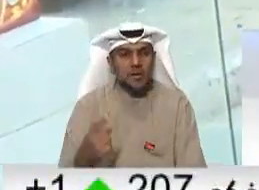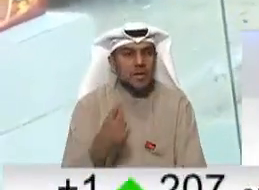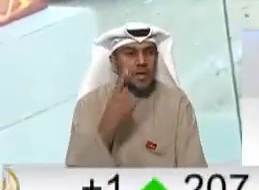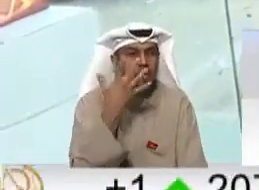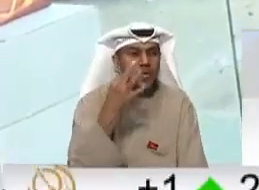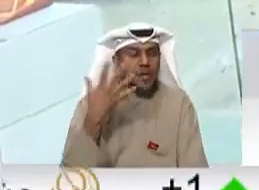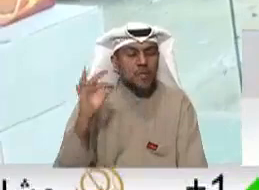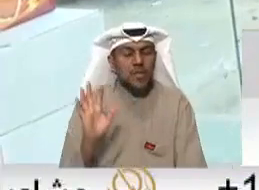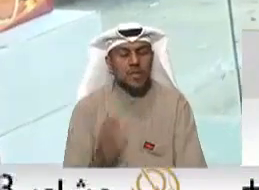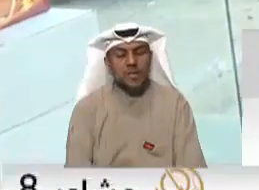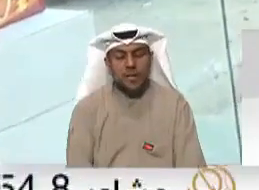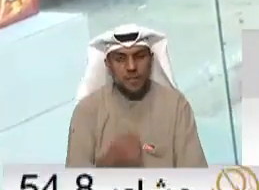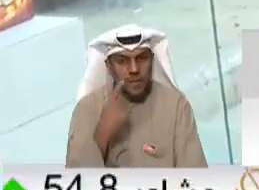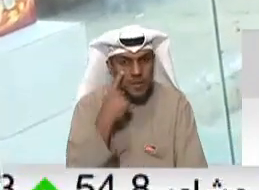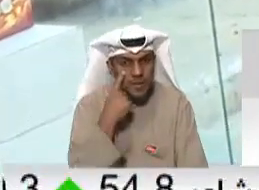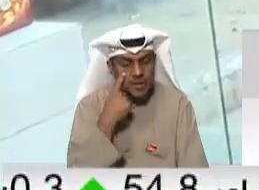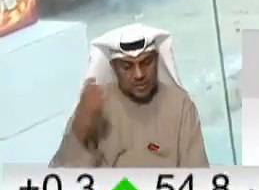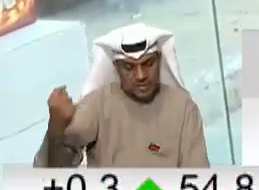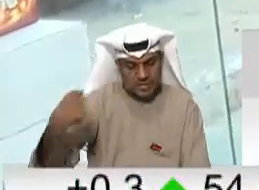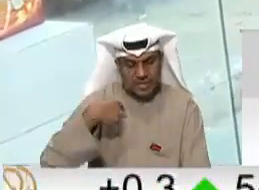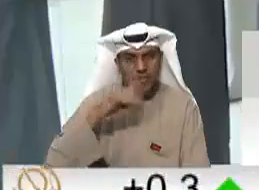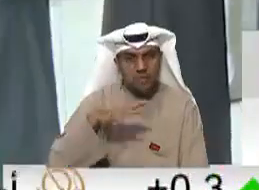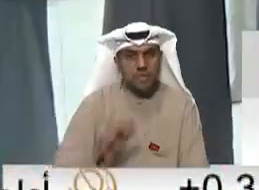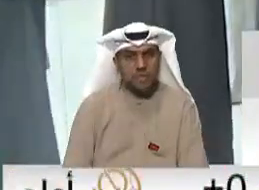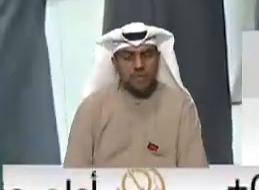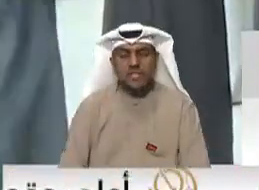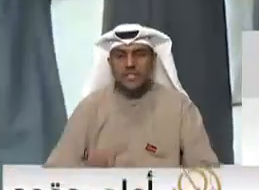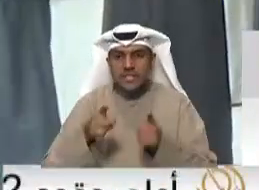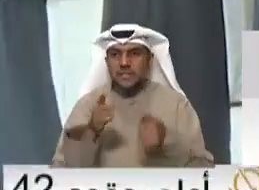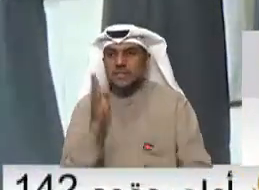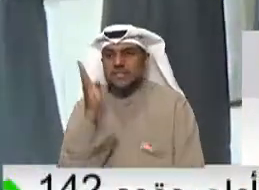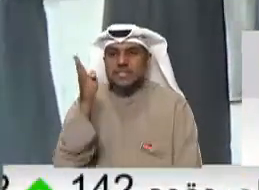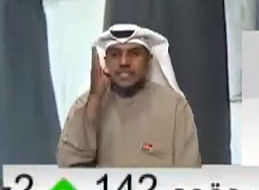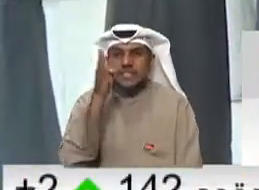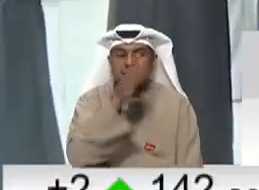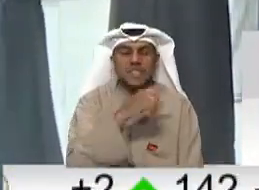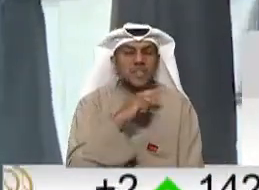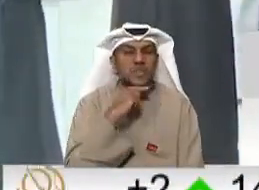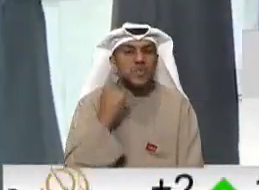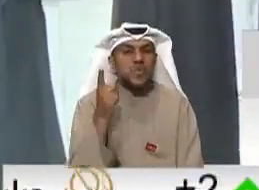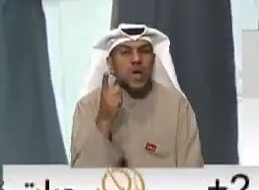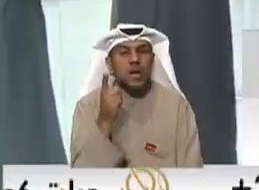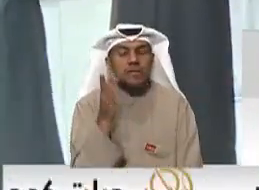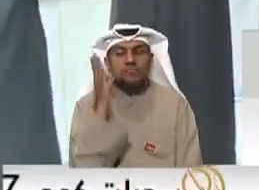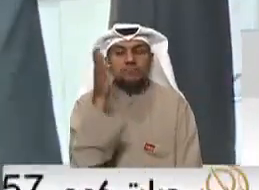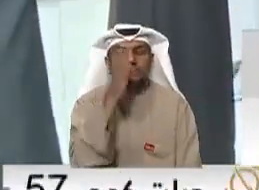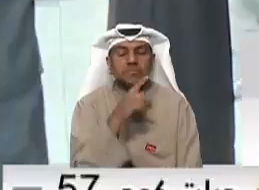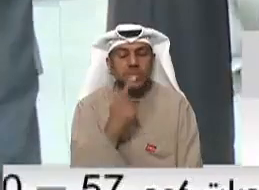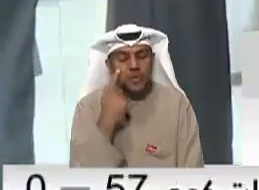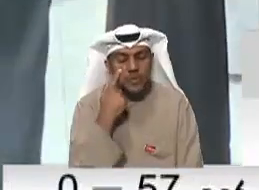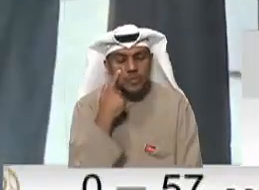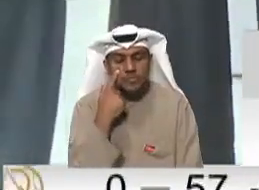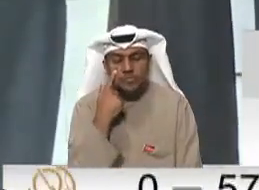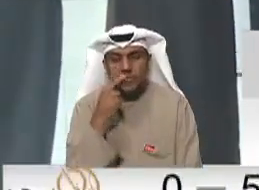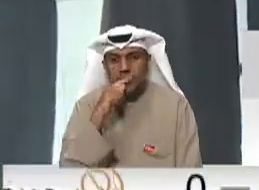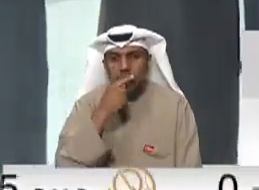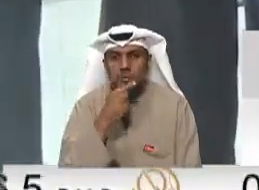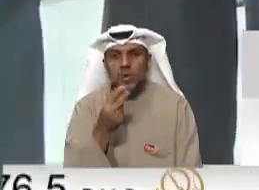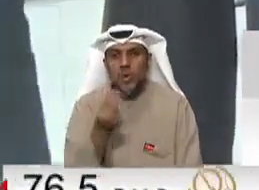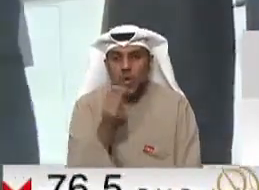55 135 135. اليوم الحملة فتشنا في سوق التمور بمنطقة الشويخ الصناعية، شفنا أسعار التمور مع